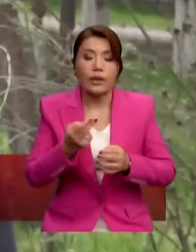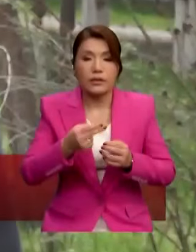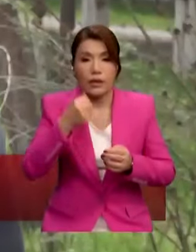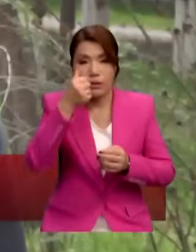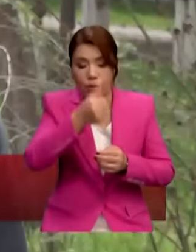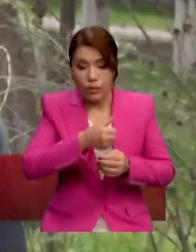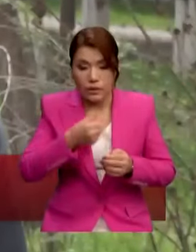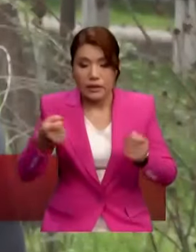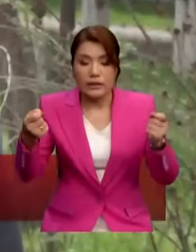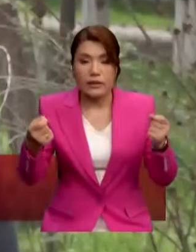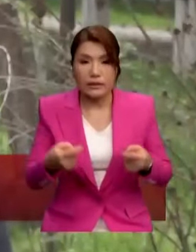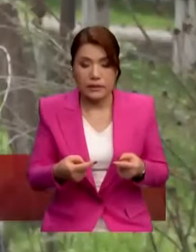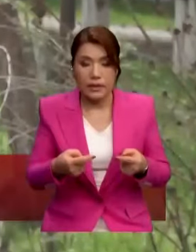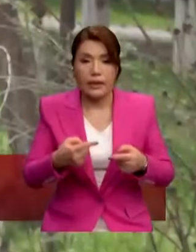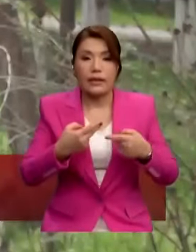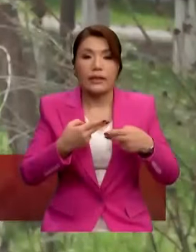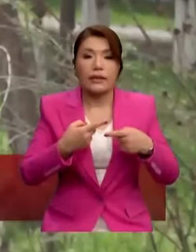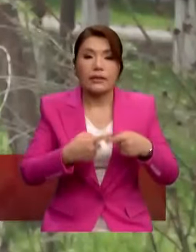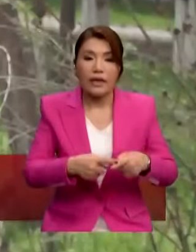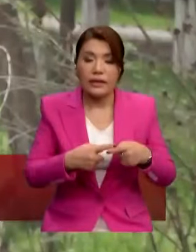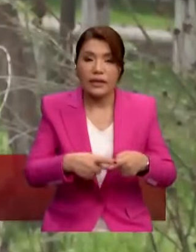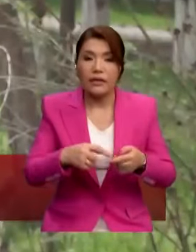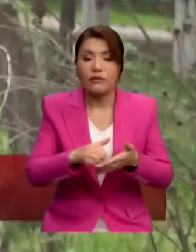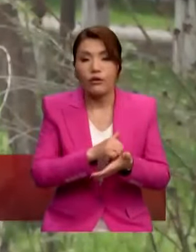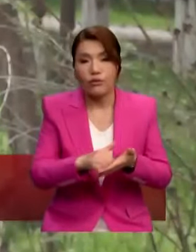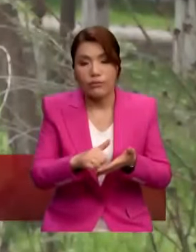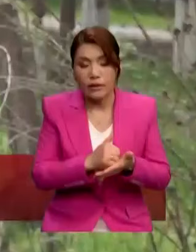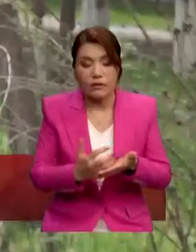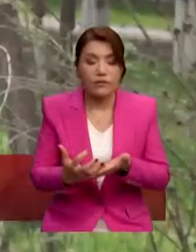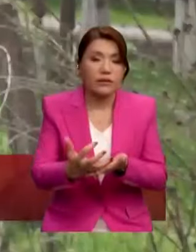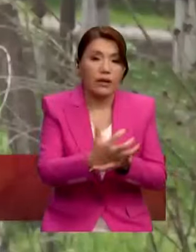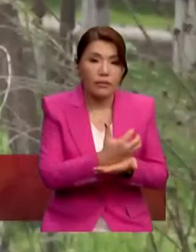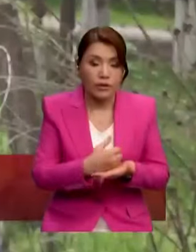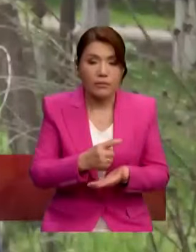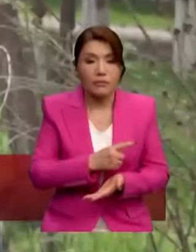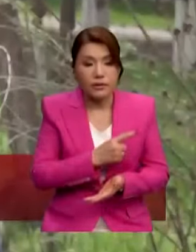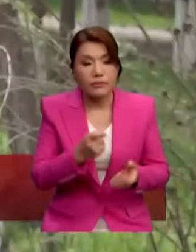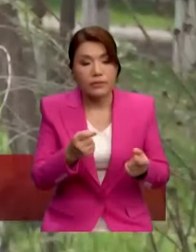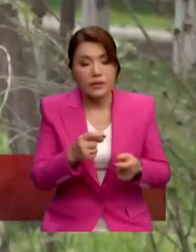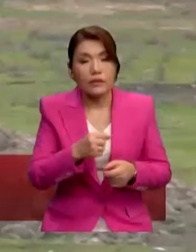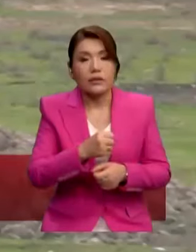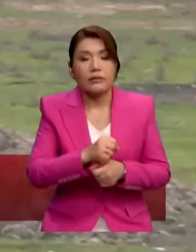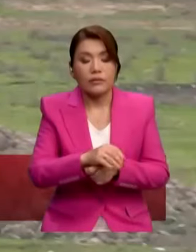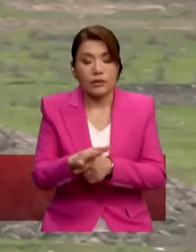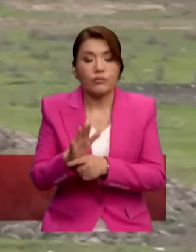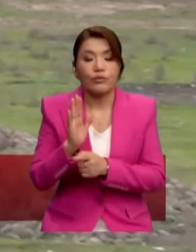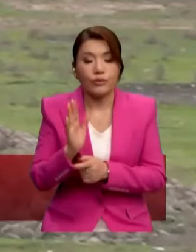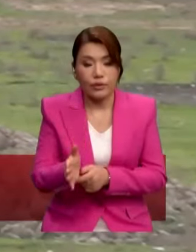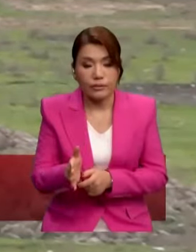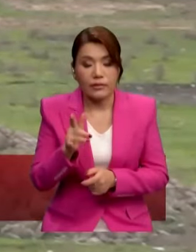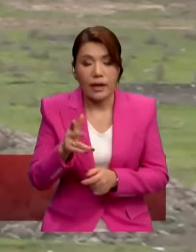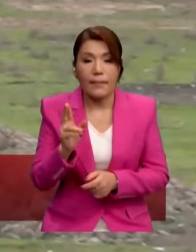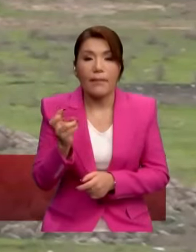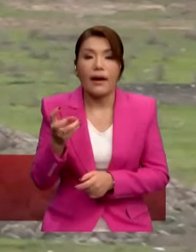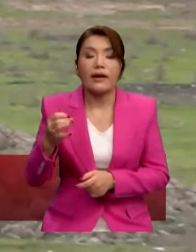толық тиісті техникалық құжаттардың бәрін алып, тиісті мамандармен қамтамасыз етеміз деп ойлаймын. Айтып өту керек,